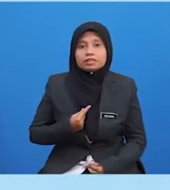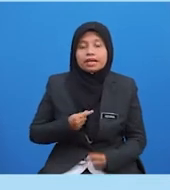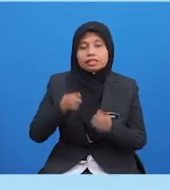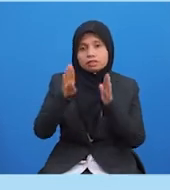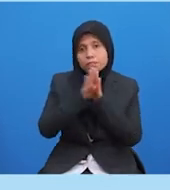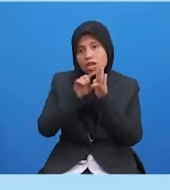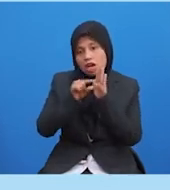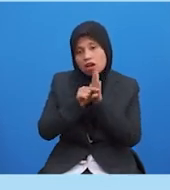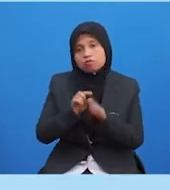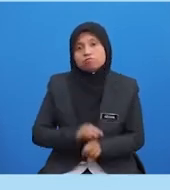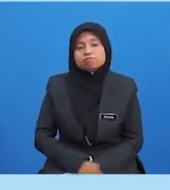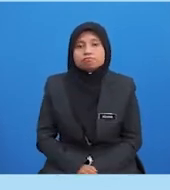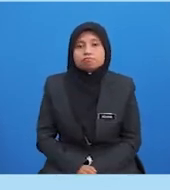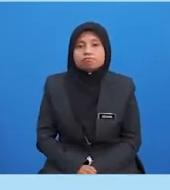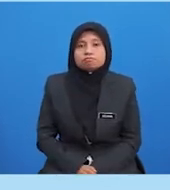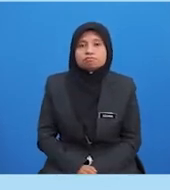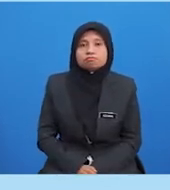background.